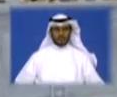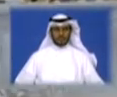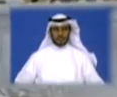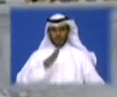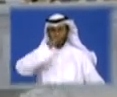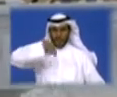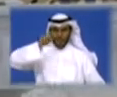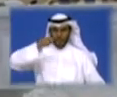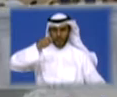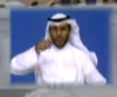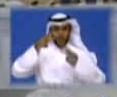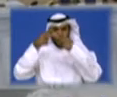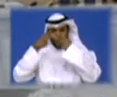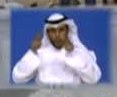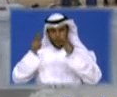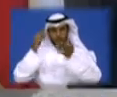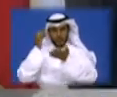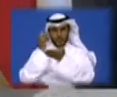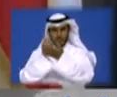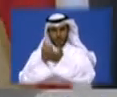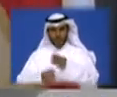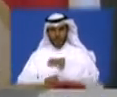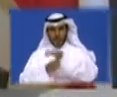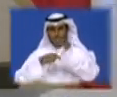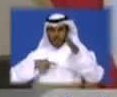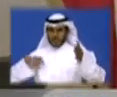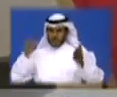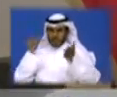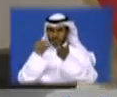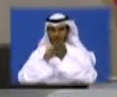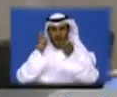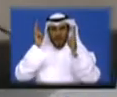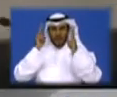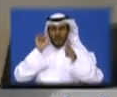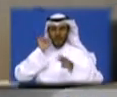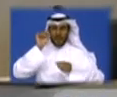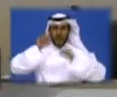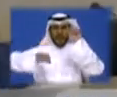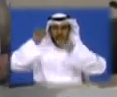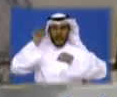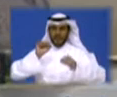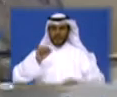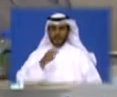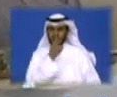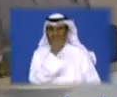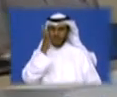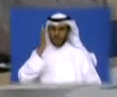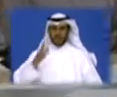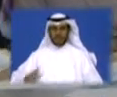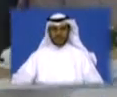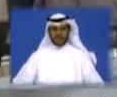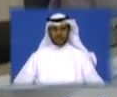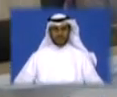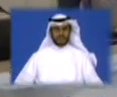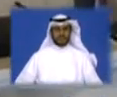ومجلس الوزراء يوافق على إطلاق قائد للعمل الإنساني شعارا للاحتفاليات الوطنية لعام 2015.